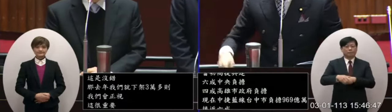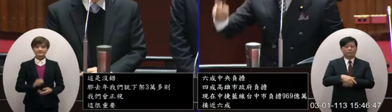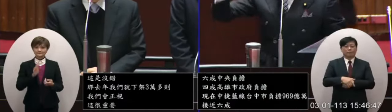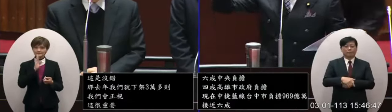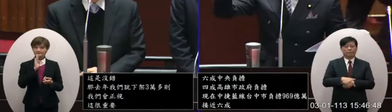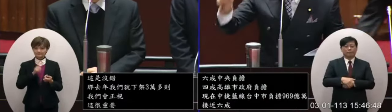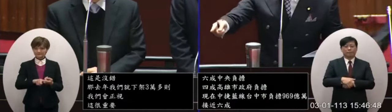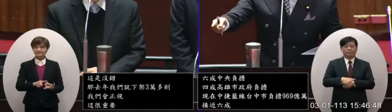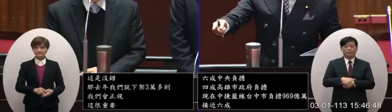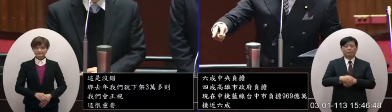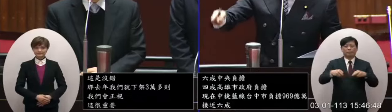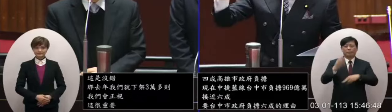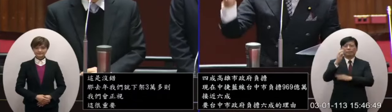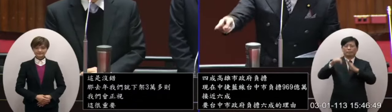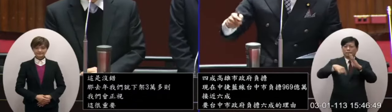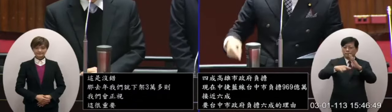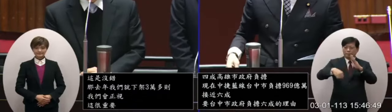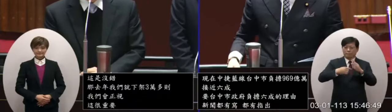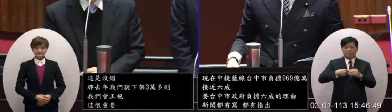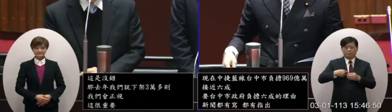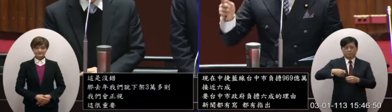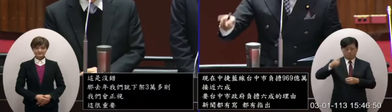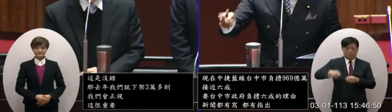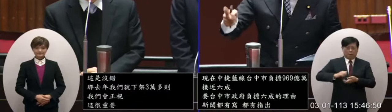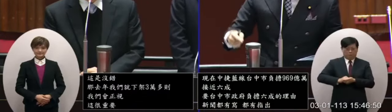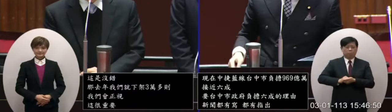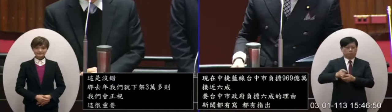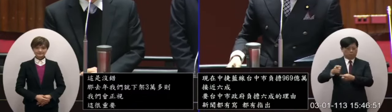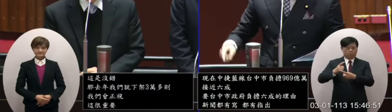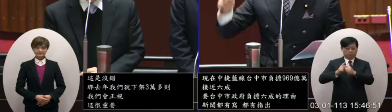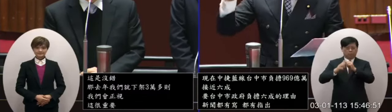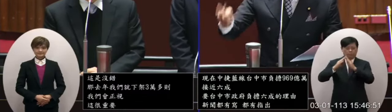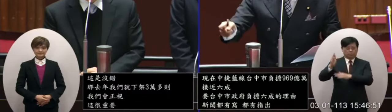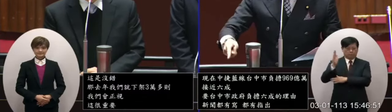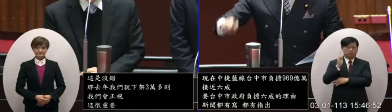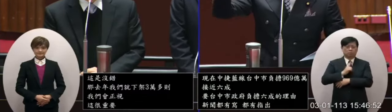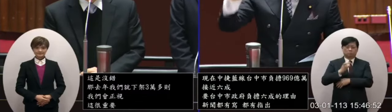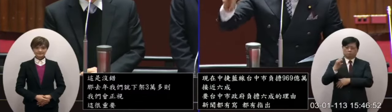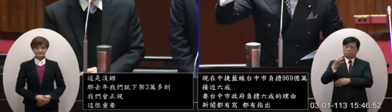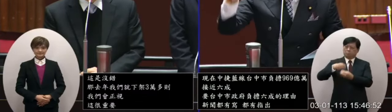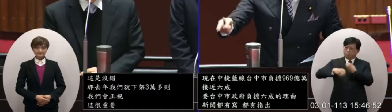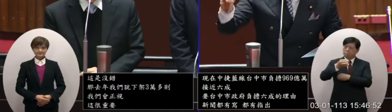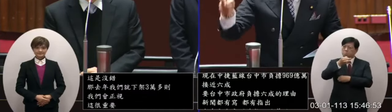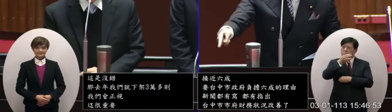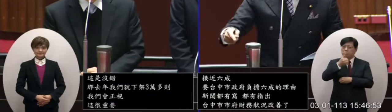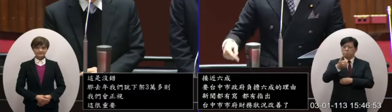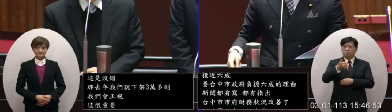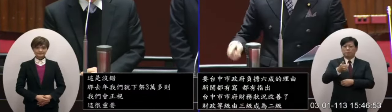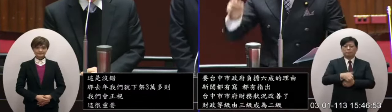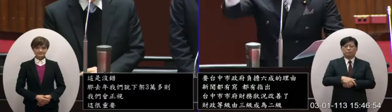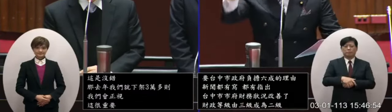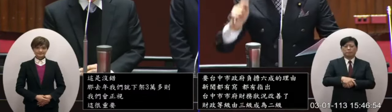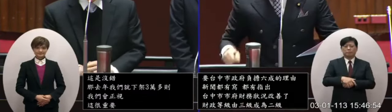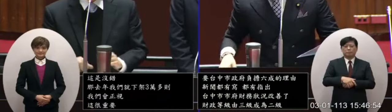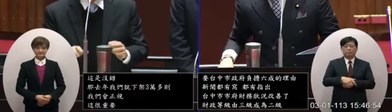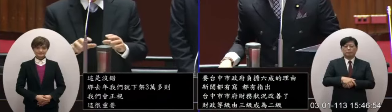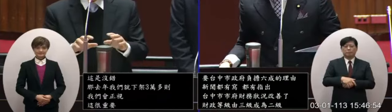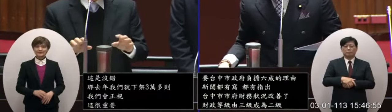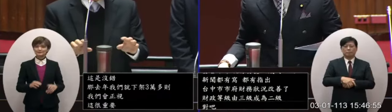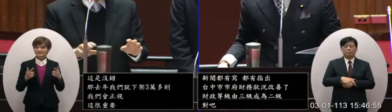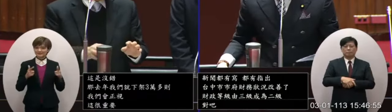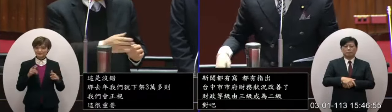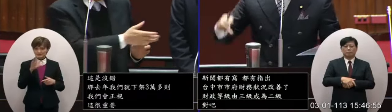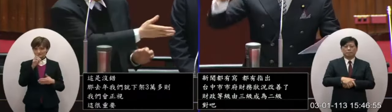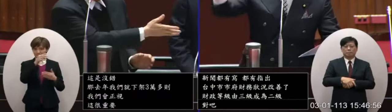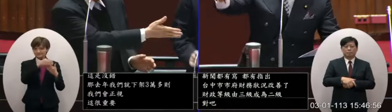对。 所以由行政院认定，台中市市政府的财政改善了。 这个有一